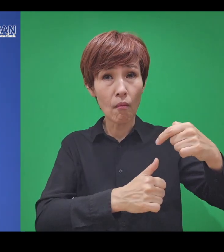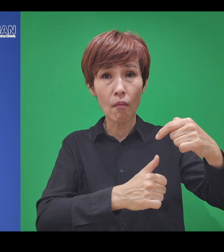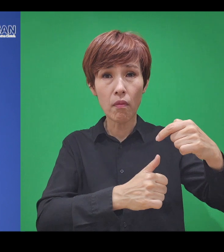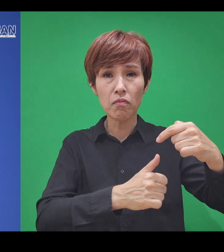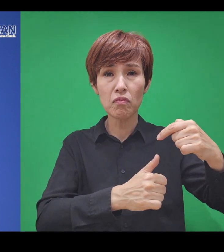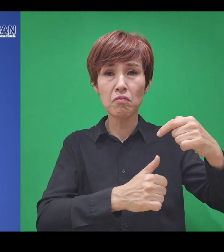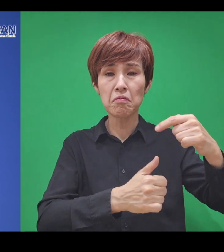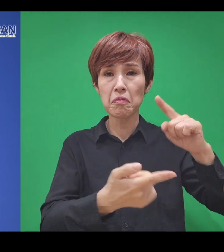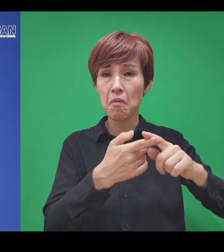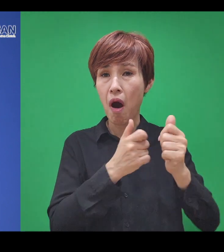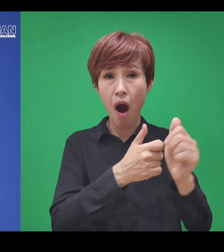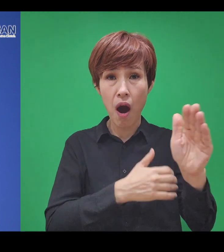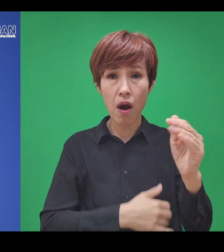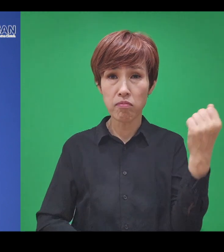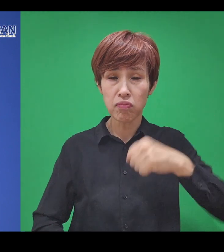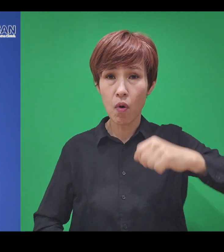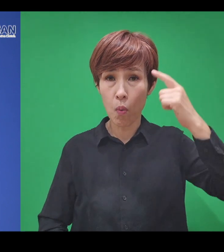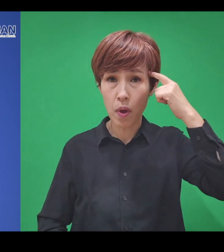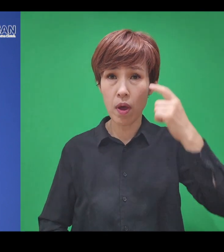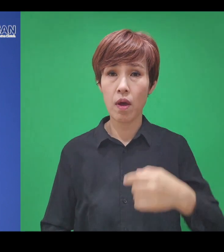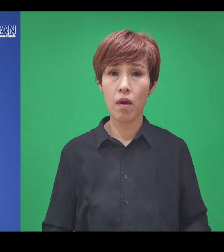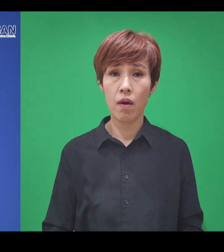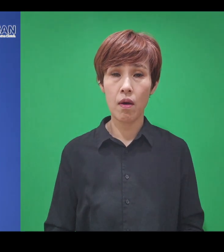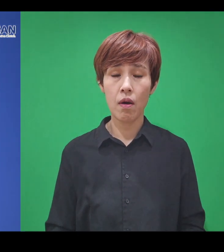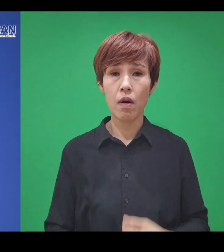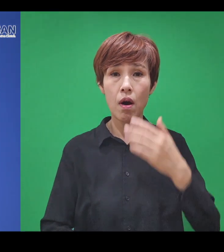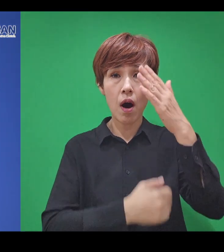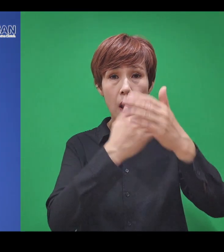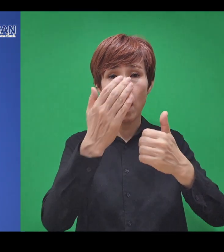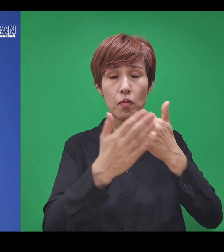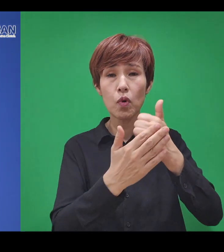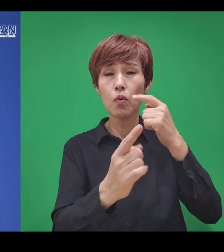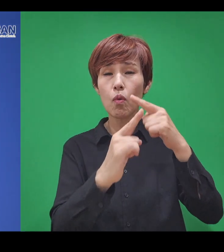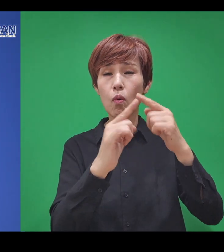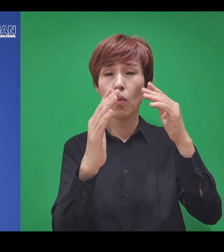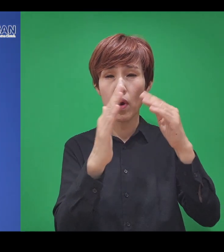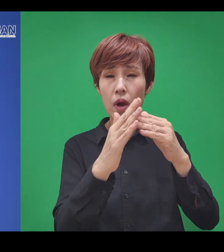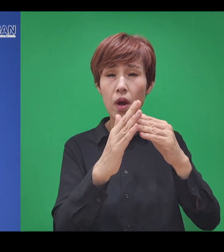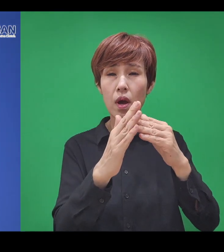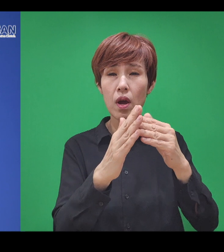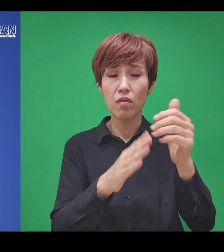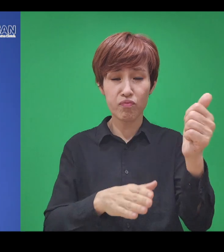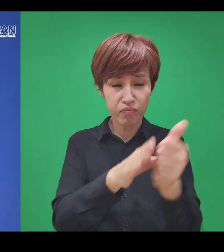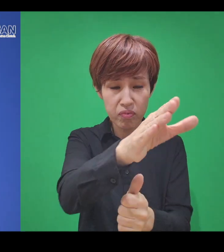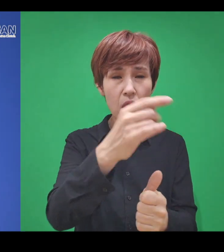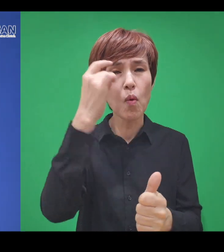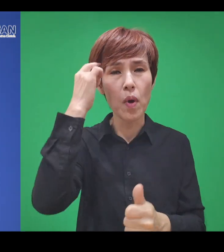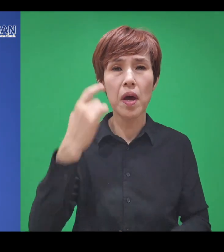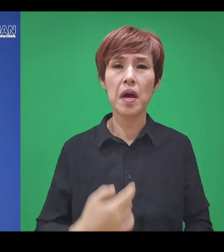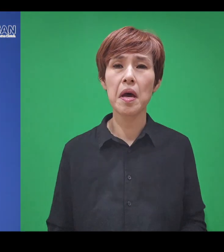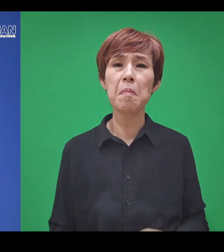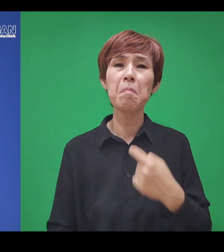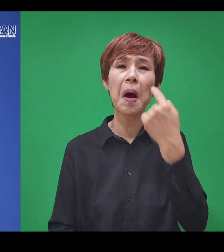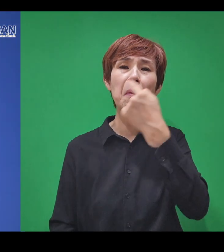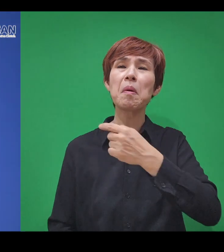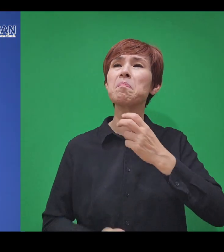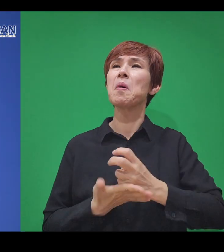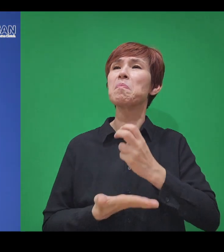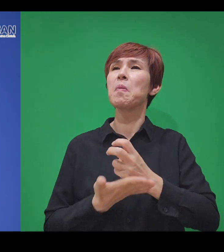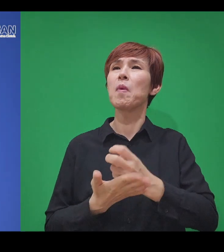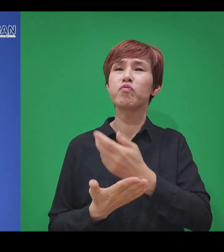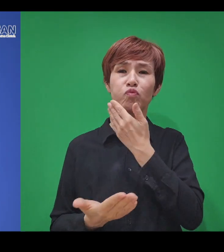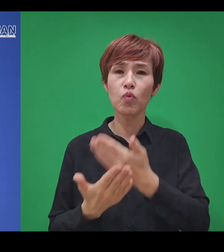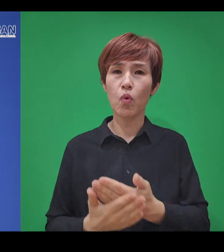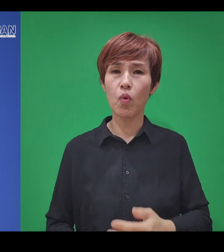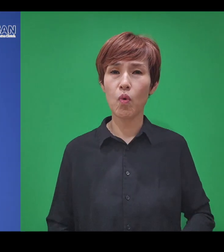입에는 늘 법인데 왜 하나님의 교회를 아프게 합니까? 입에는 늘 법인데